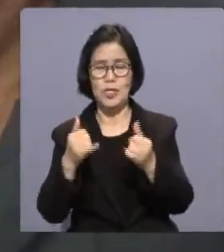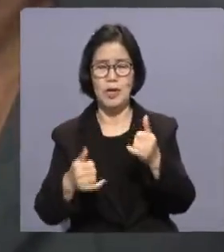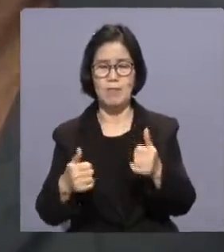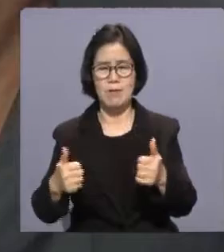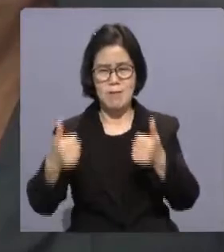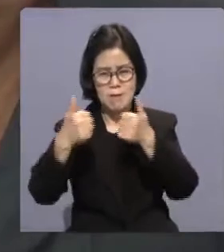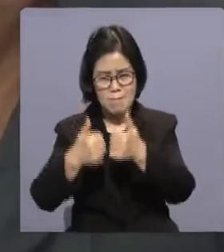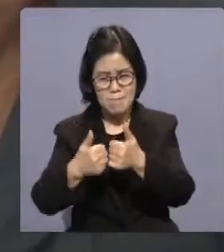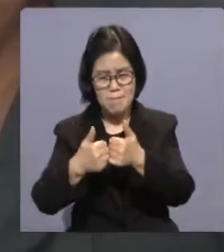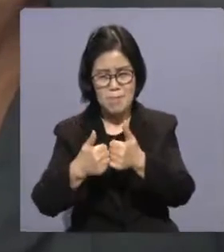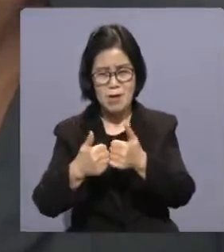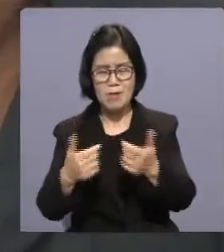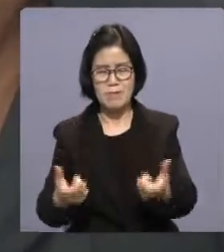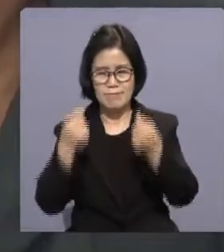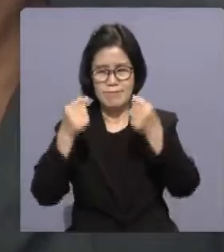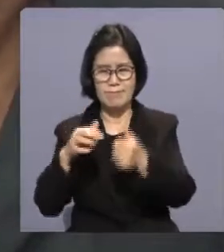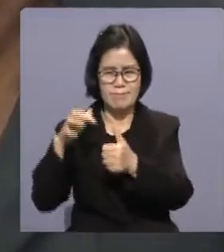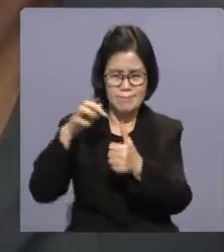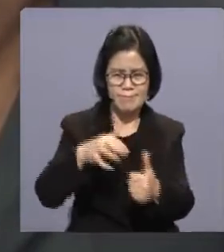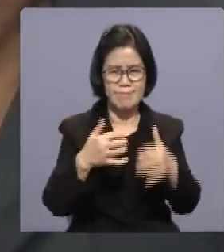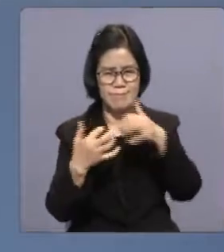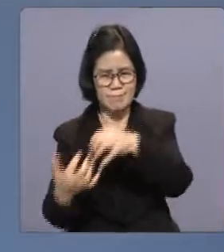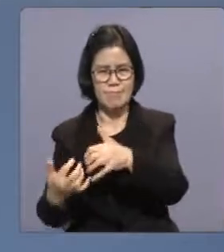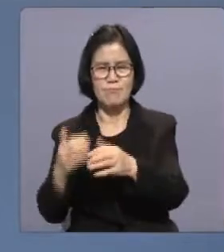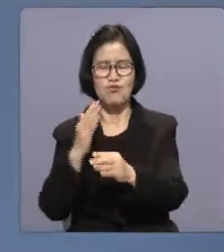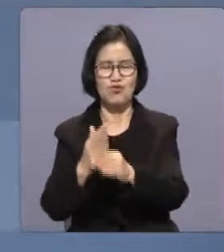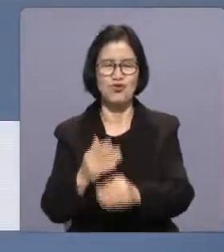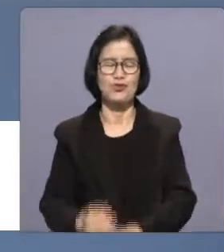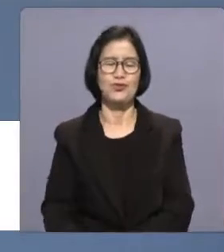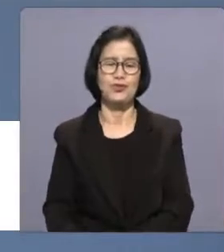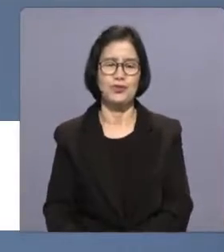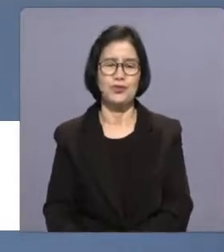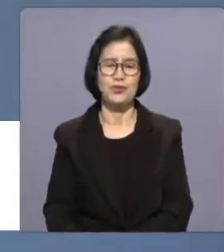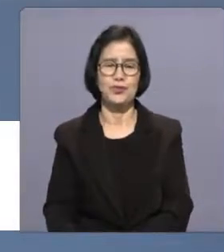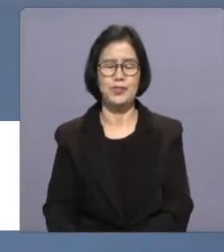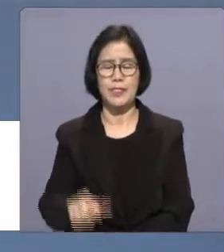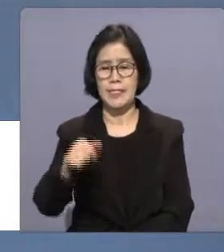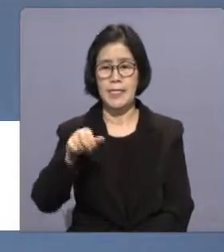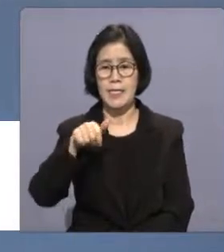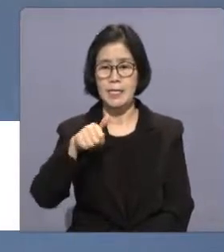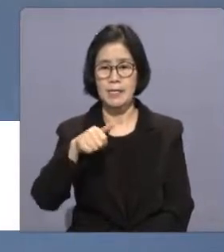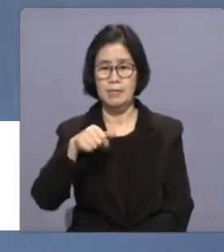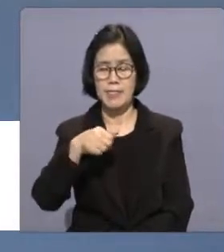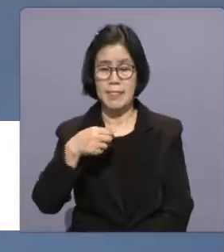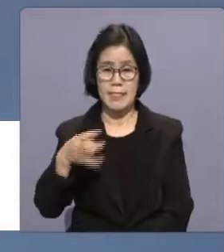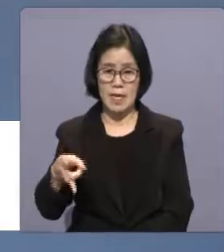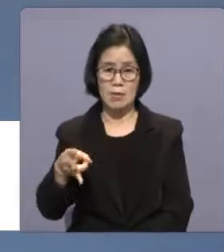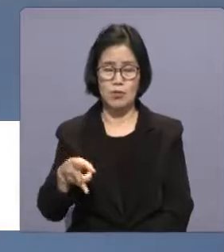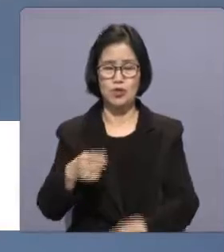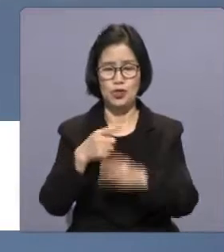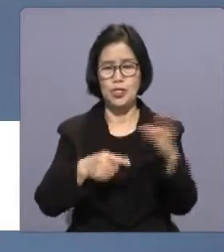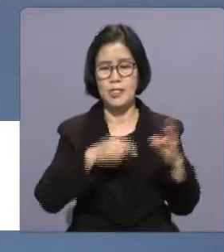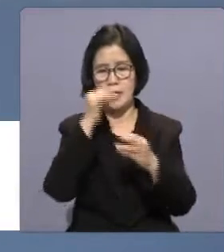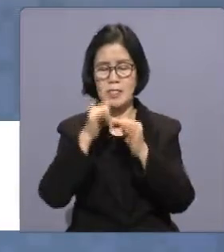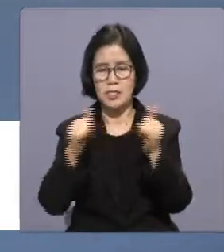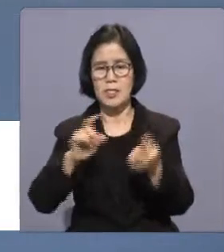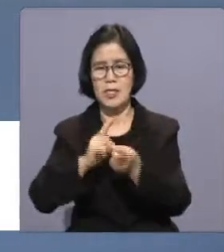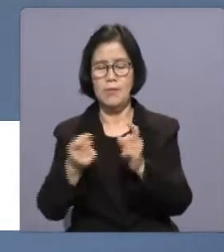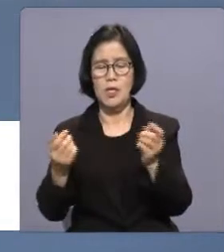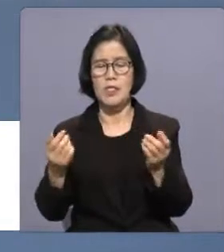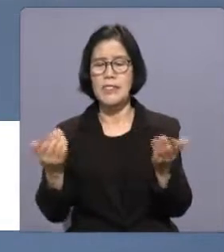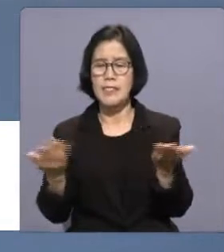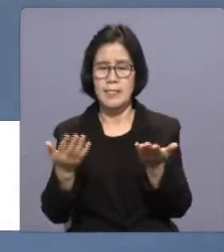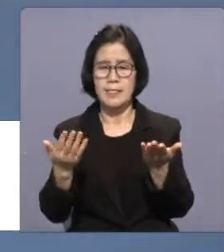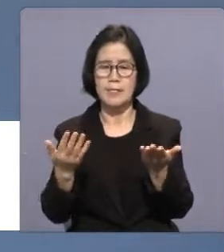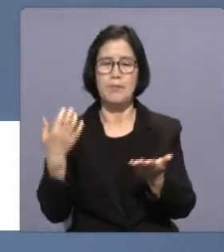대진표가 짜이자마자 공세 수위를 높였습니다. 김은혜 후보는 윤석열 당선자의 대변인 역할을